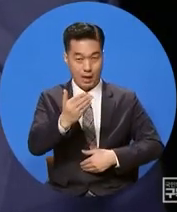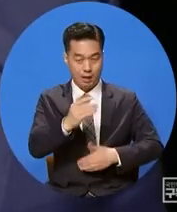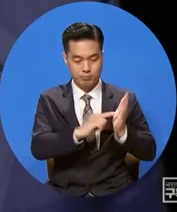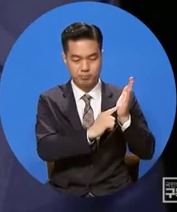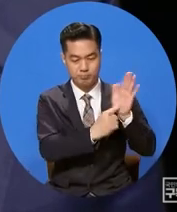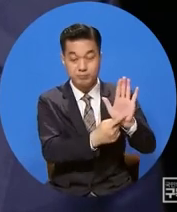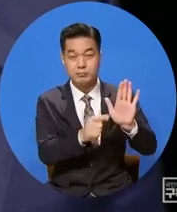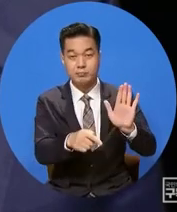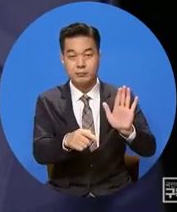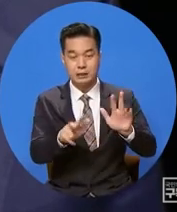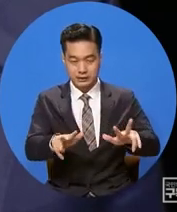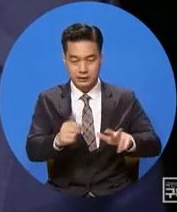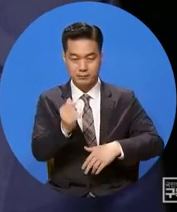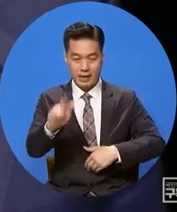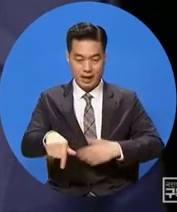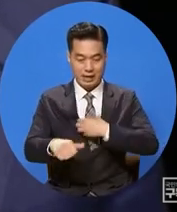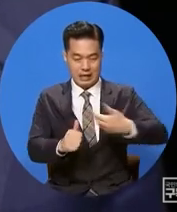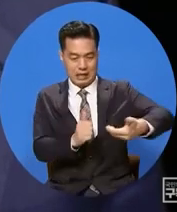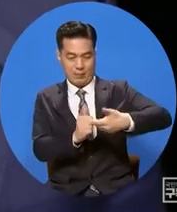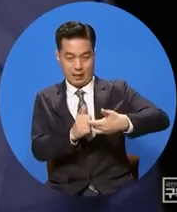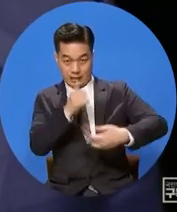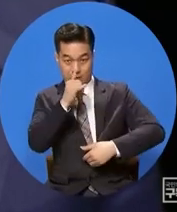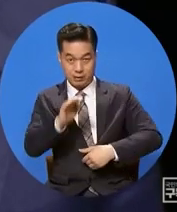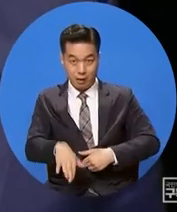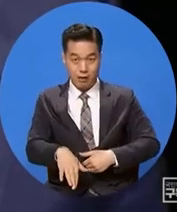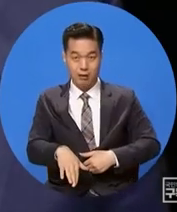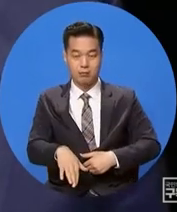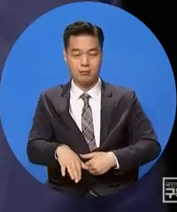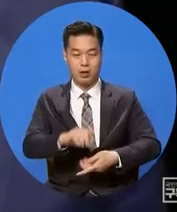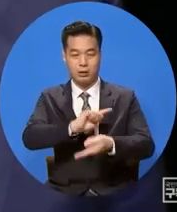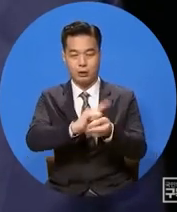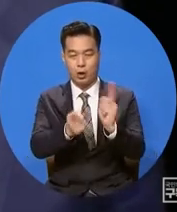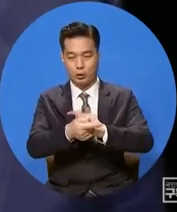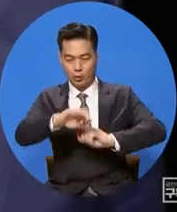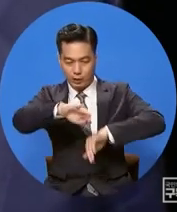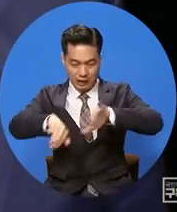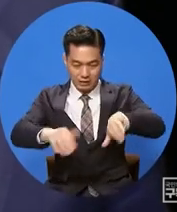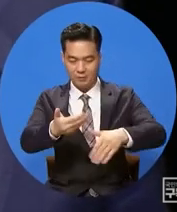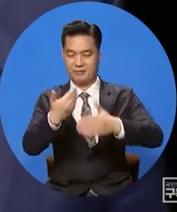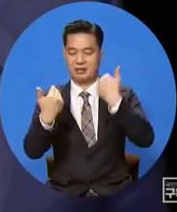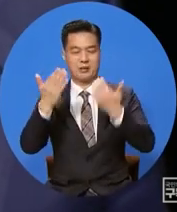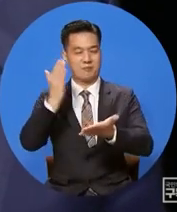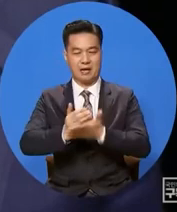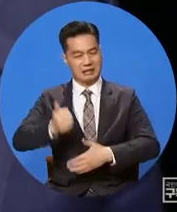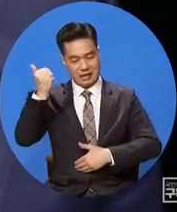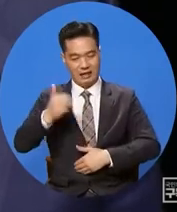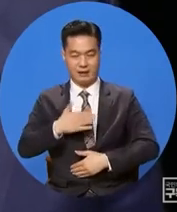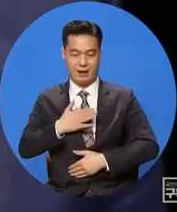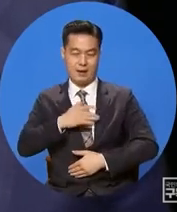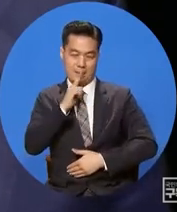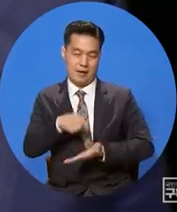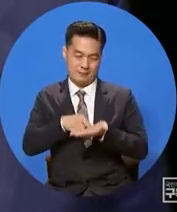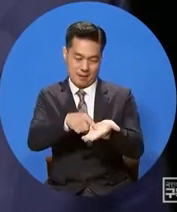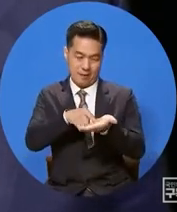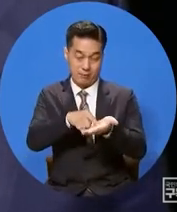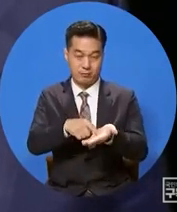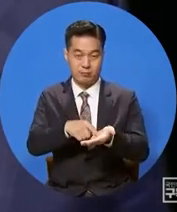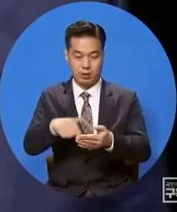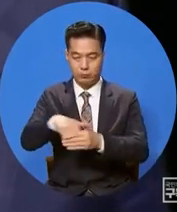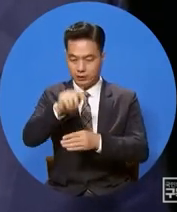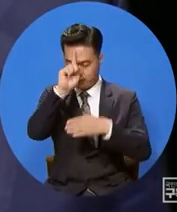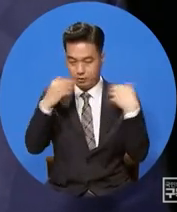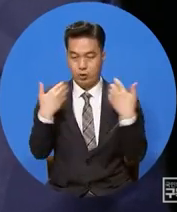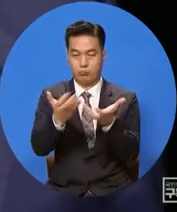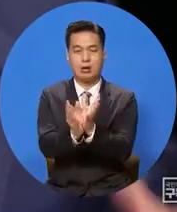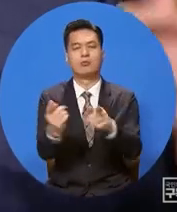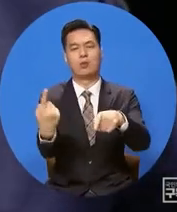해가면서 지금 핵 협박을 하고 있는데 그런 상호 불간섭주의라는 것이 그게 우리가 주장한다고 지금 문재인 정권하고